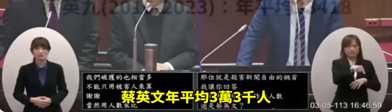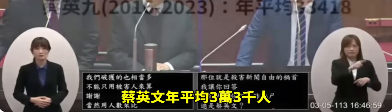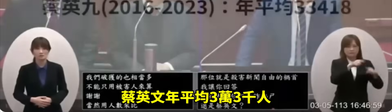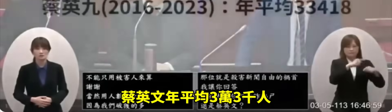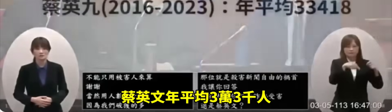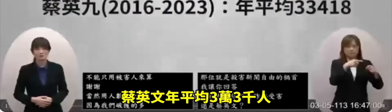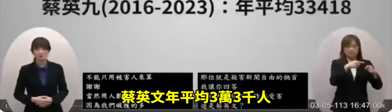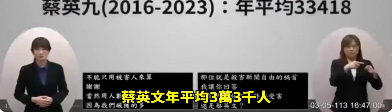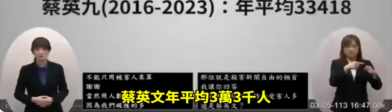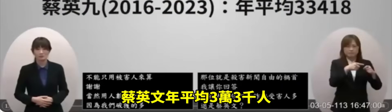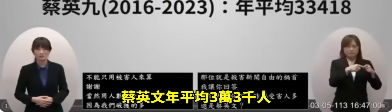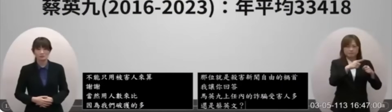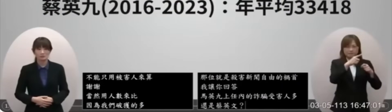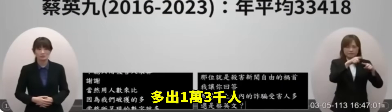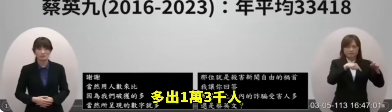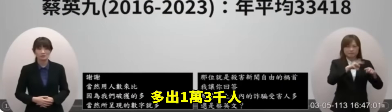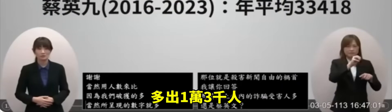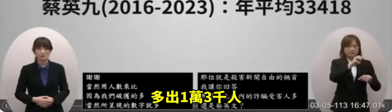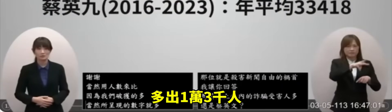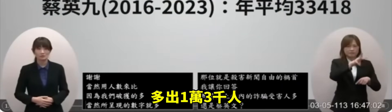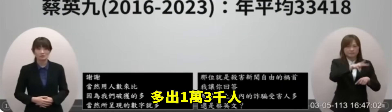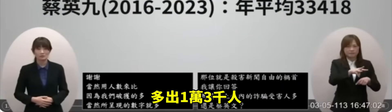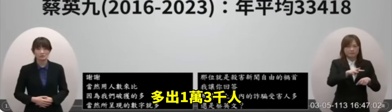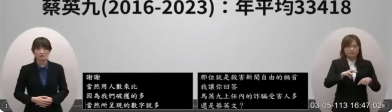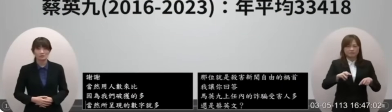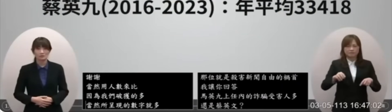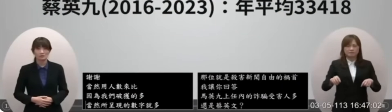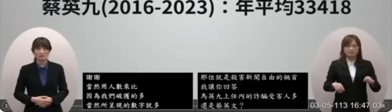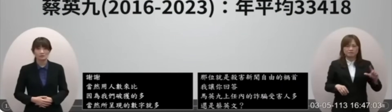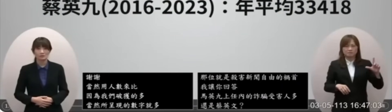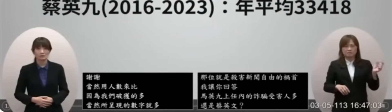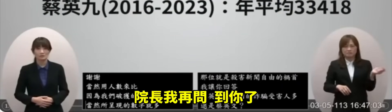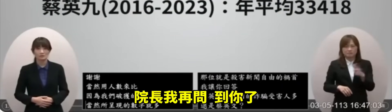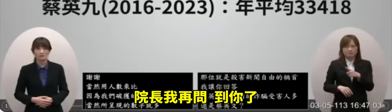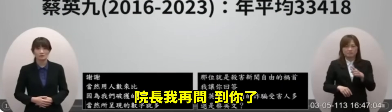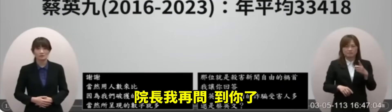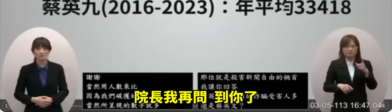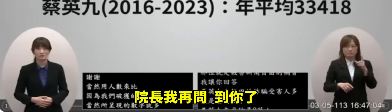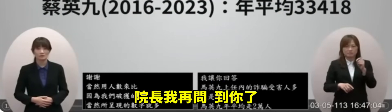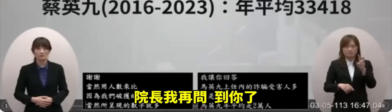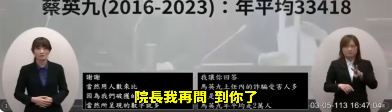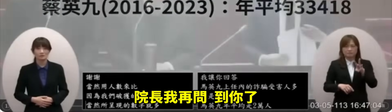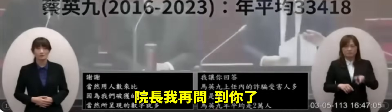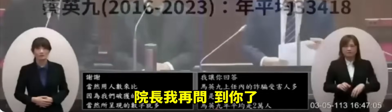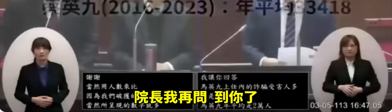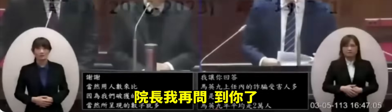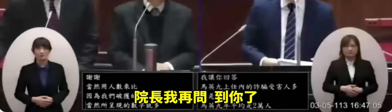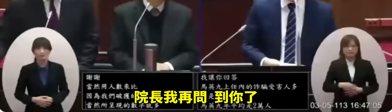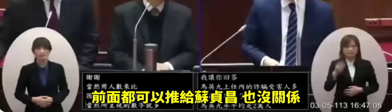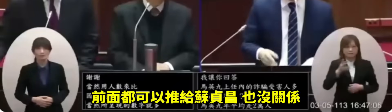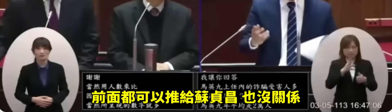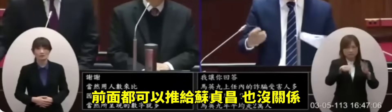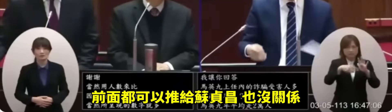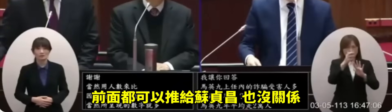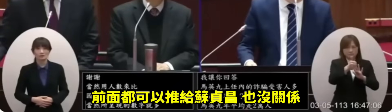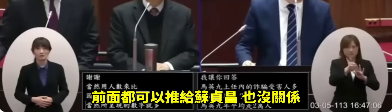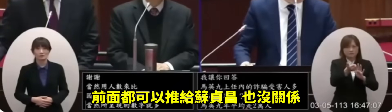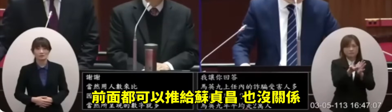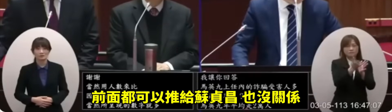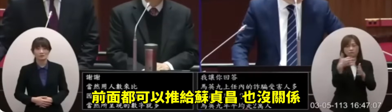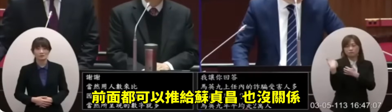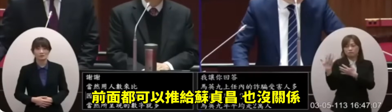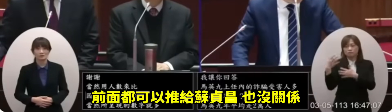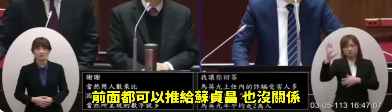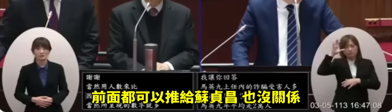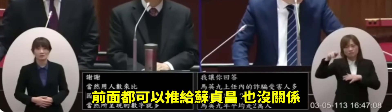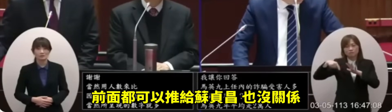均33,000人，多出13,000人。院长，我再问哈，到你了，前面都可以推给苏